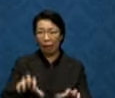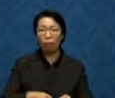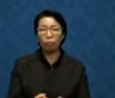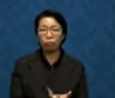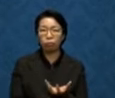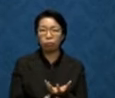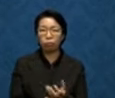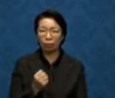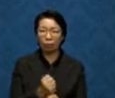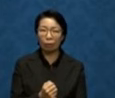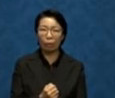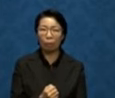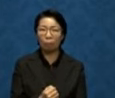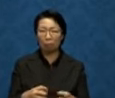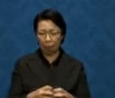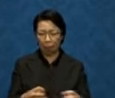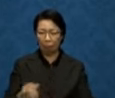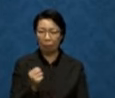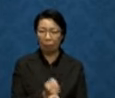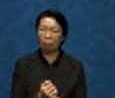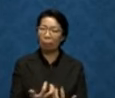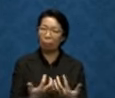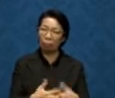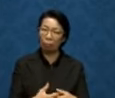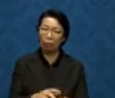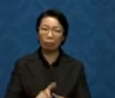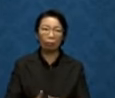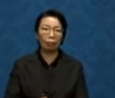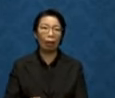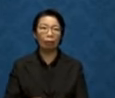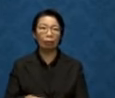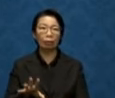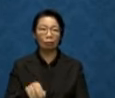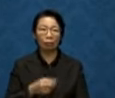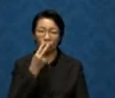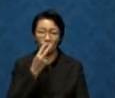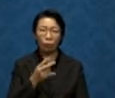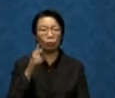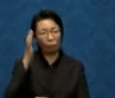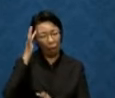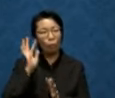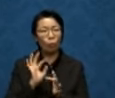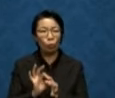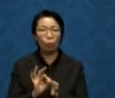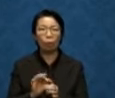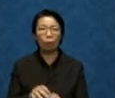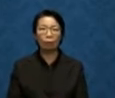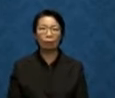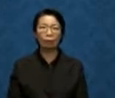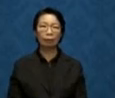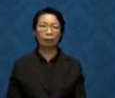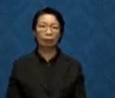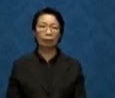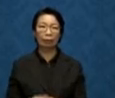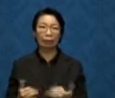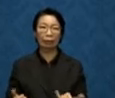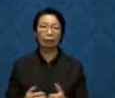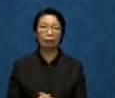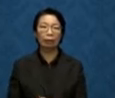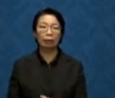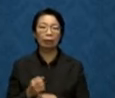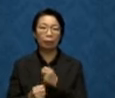ตัวเชื้อเพลิงที่เอามาใช้ผลิตเนี่ยผมคิดว่ามันก็น่ากังวลนะครับเพราะว่าในปี